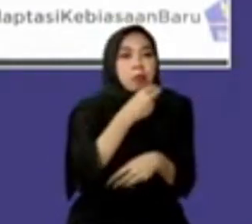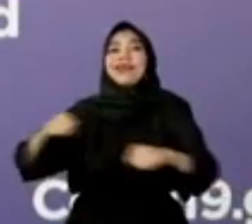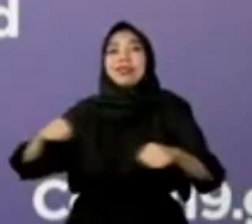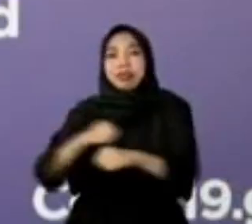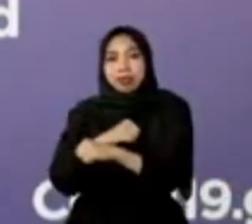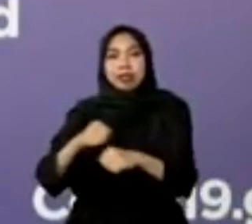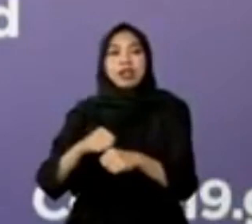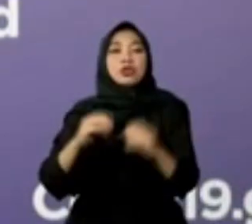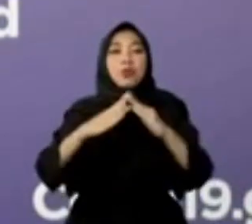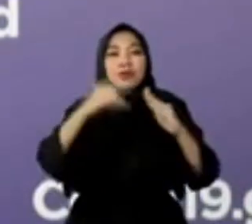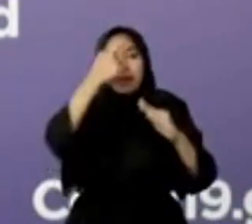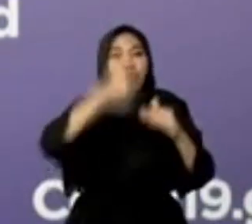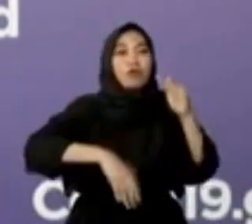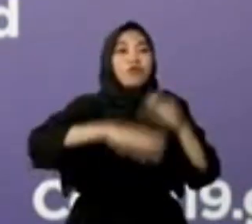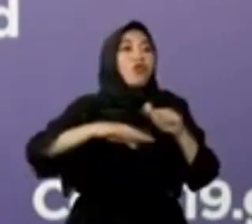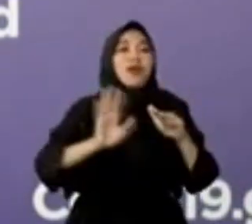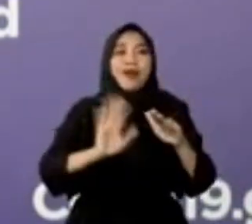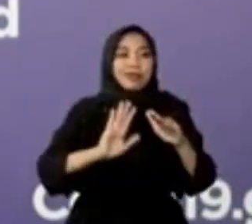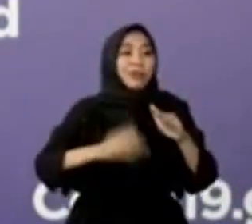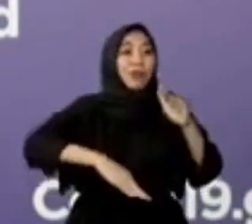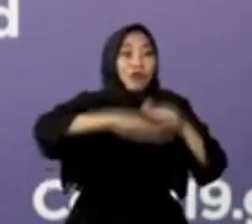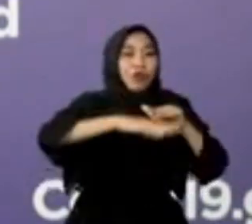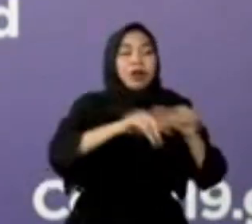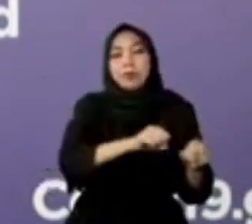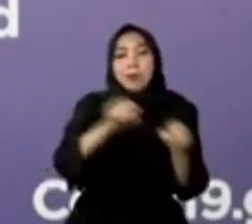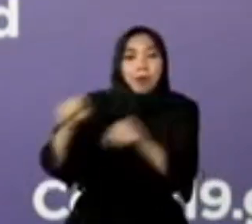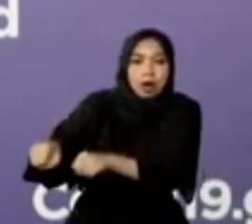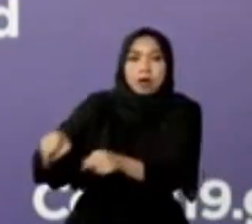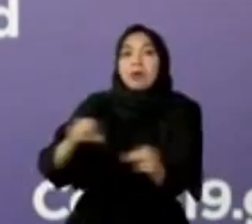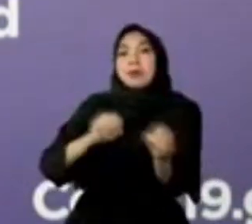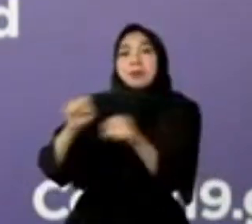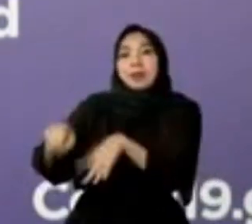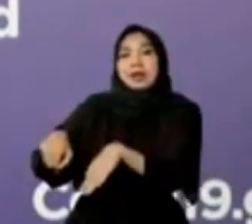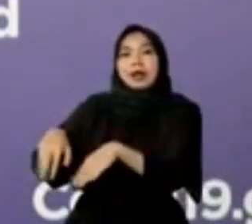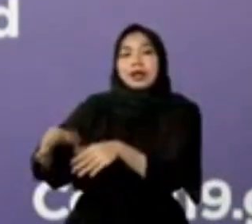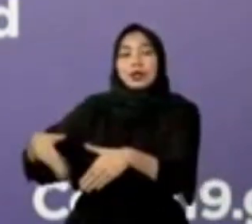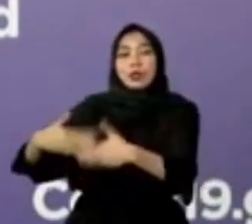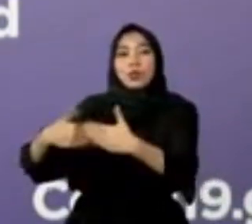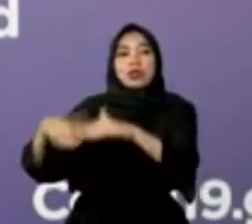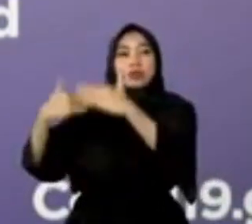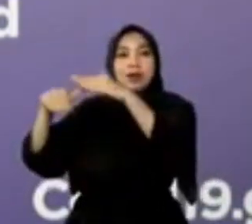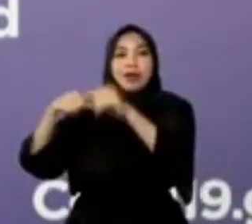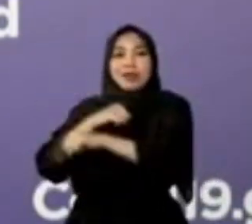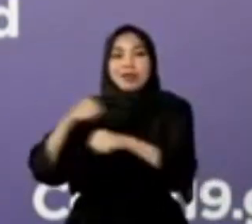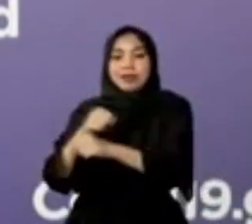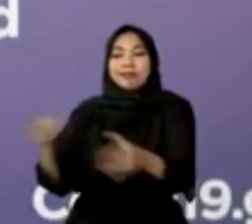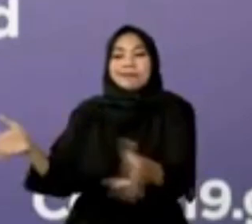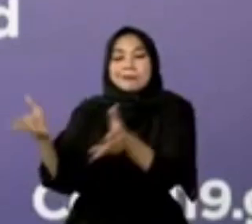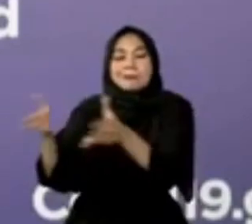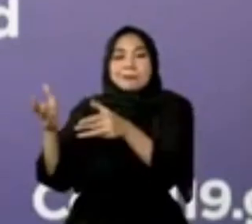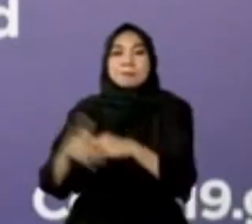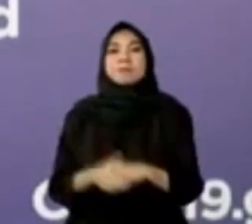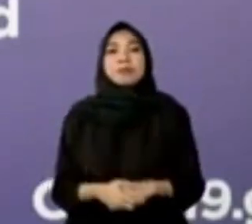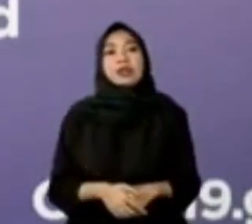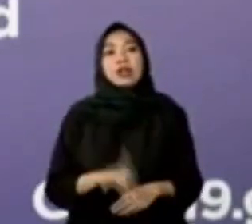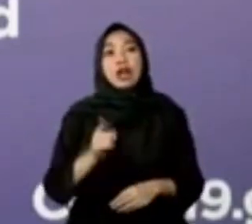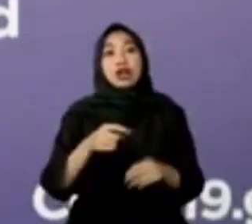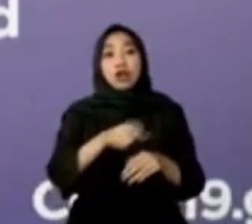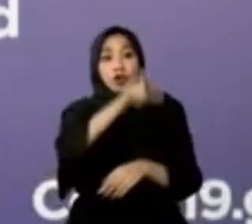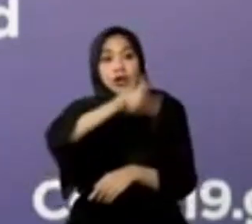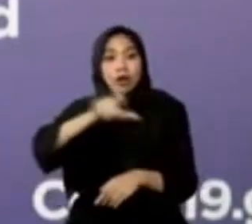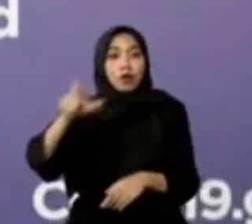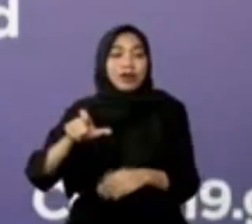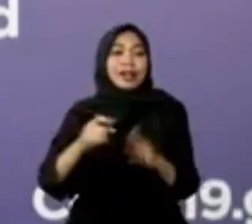ada. Kemudian terkait dengan ketersediaan obat-obatan baik untuk rumah sakit maupun untuk pasien isolasi